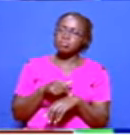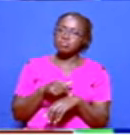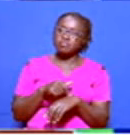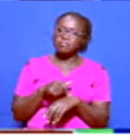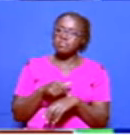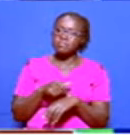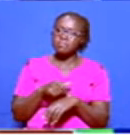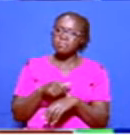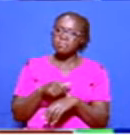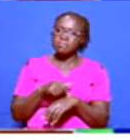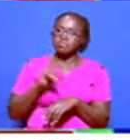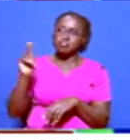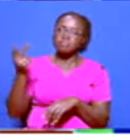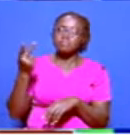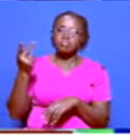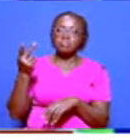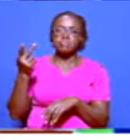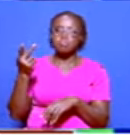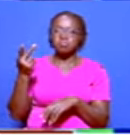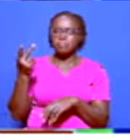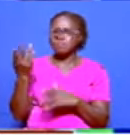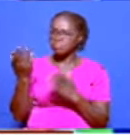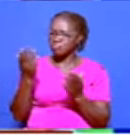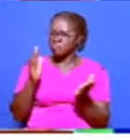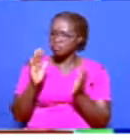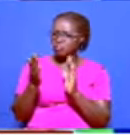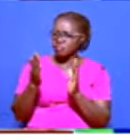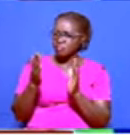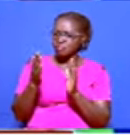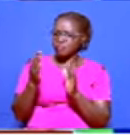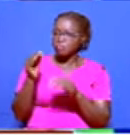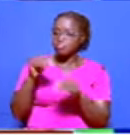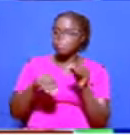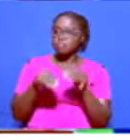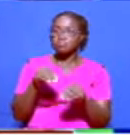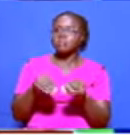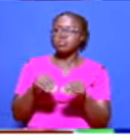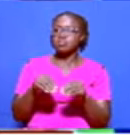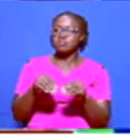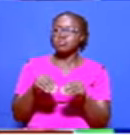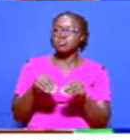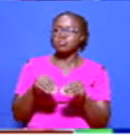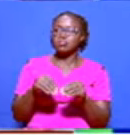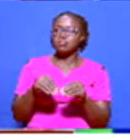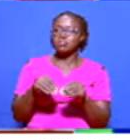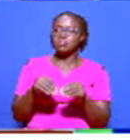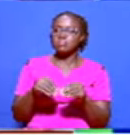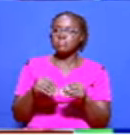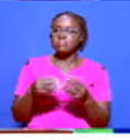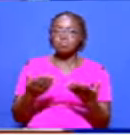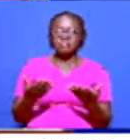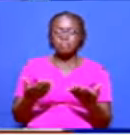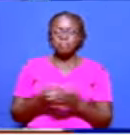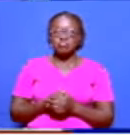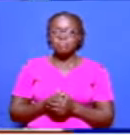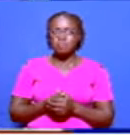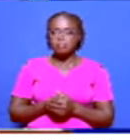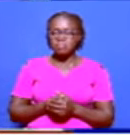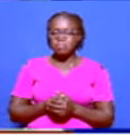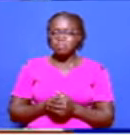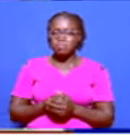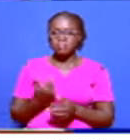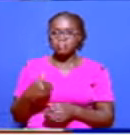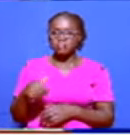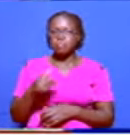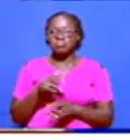that Kenyans queue to vote to usher peaceful 5 years and not a turbulent 5 years. We are ready